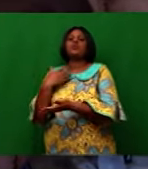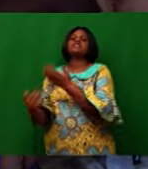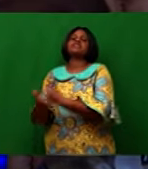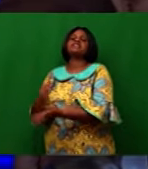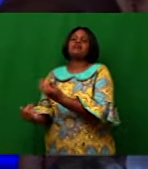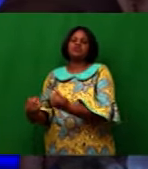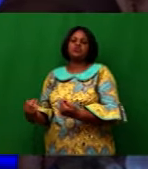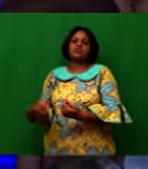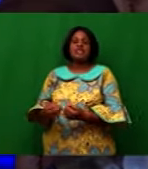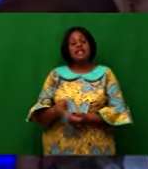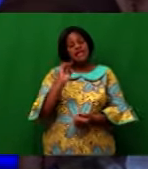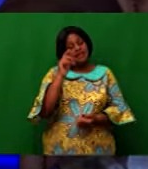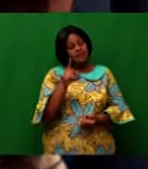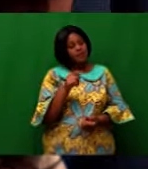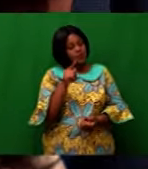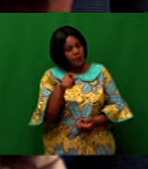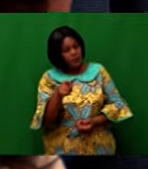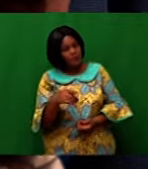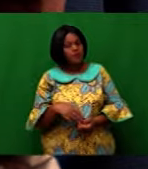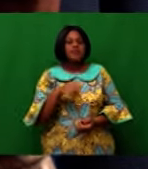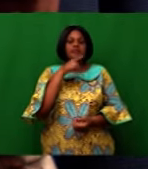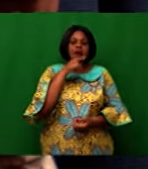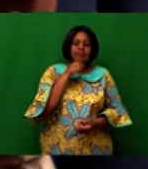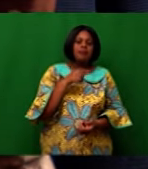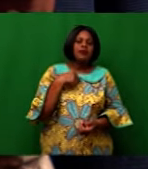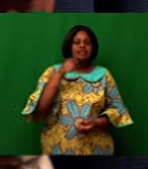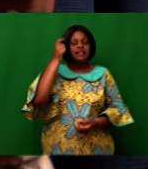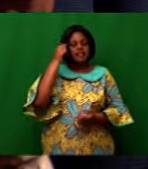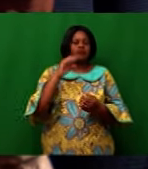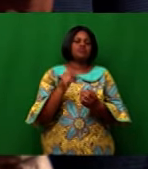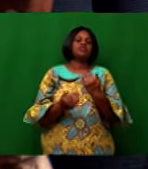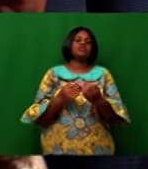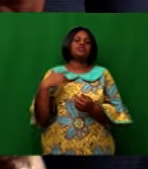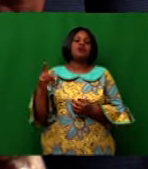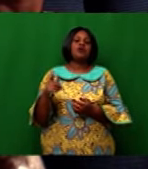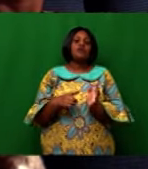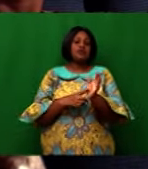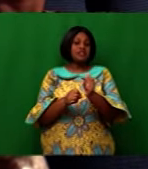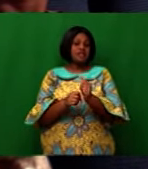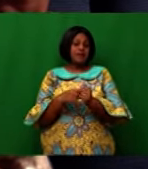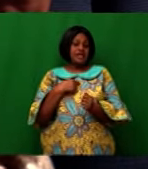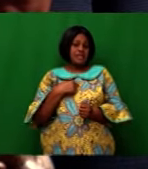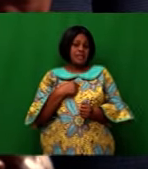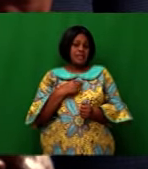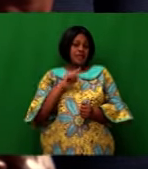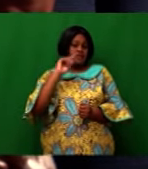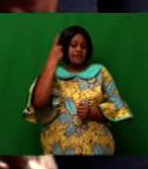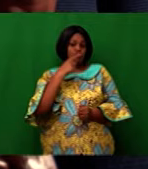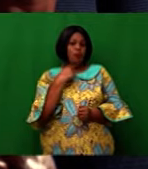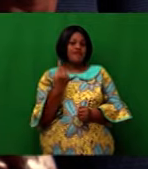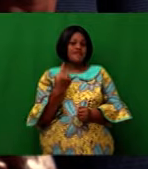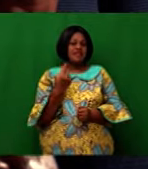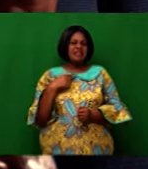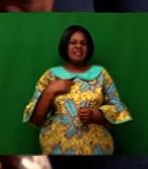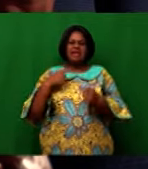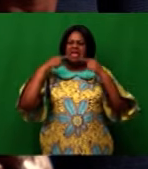vana vako ndouya pamuri inini mai wacho ndatorerwa vana vana mai nina handina mufaro mukati memba